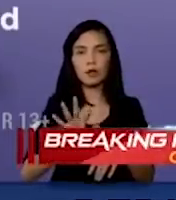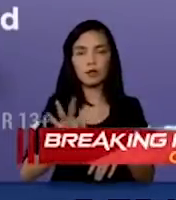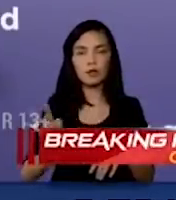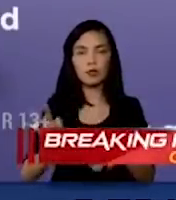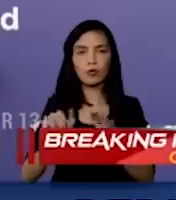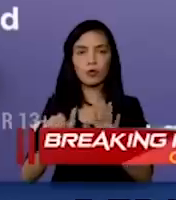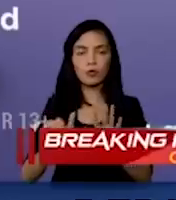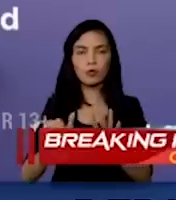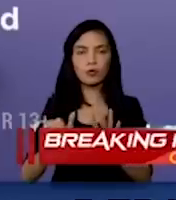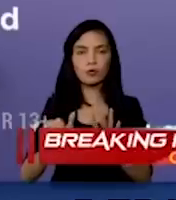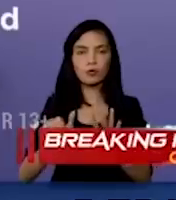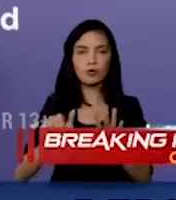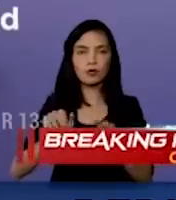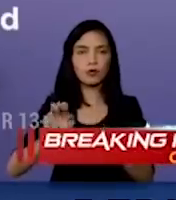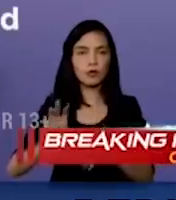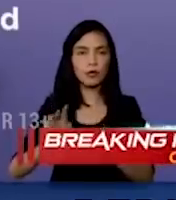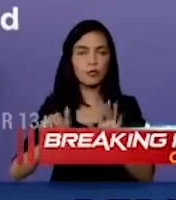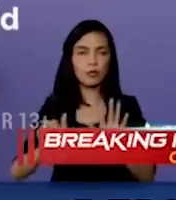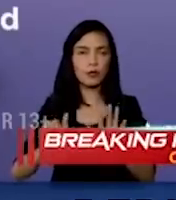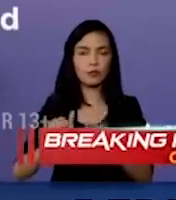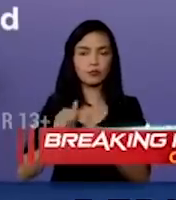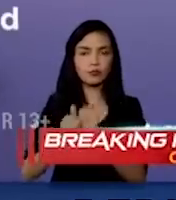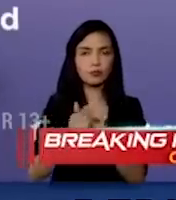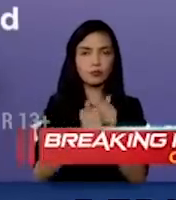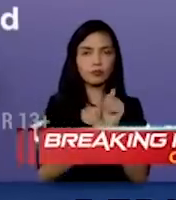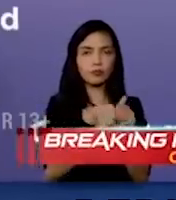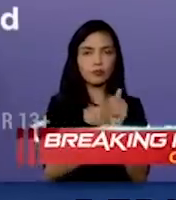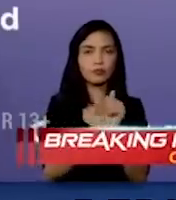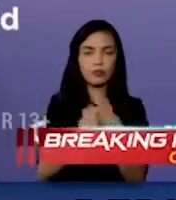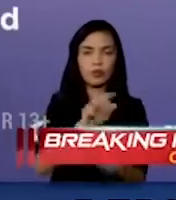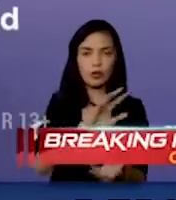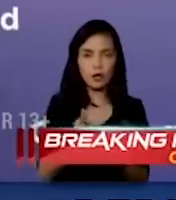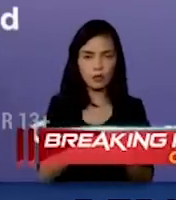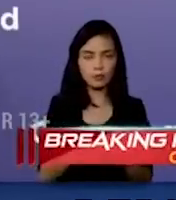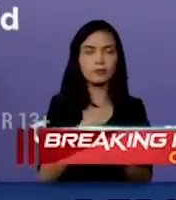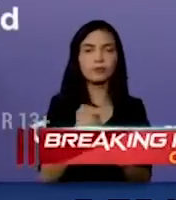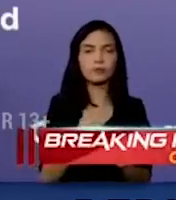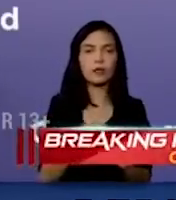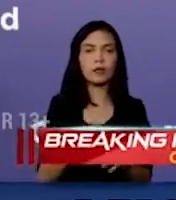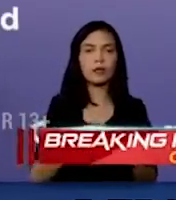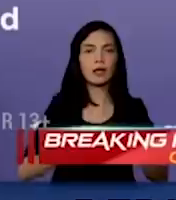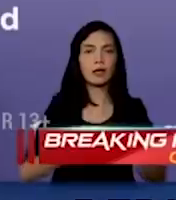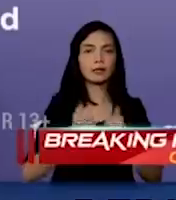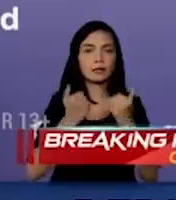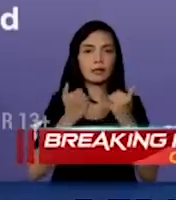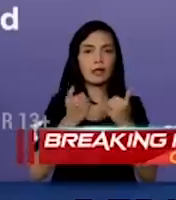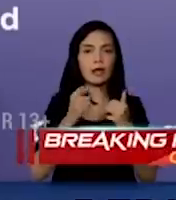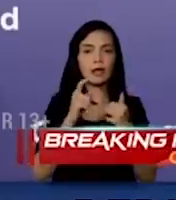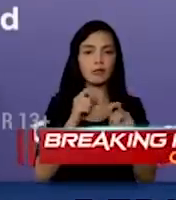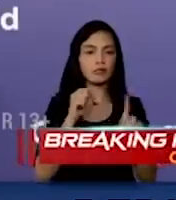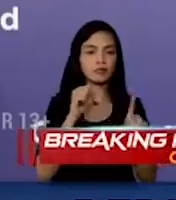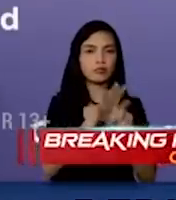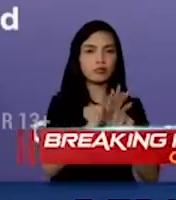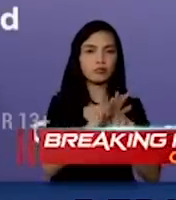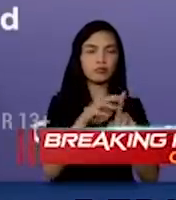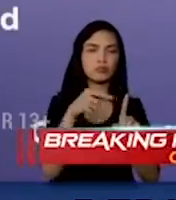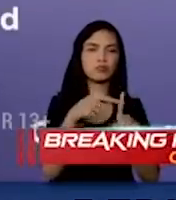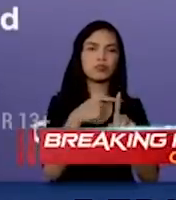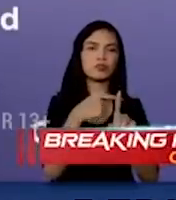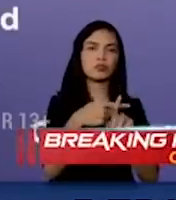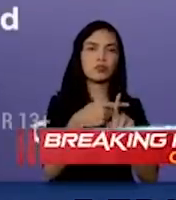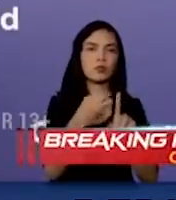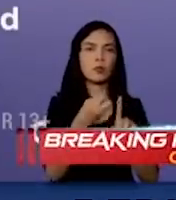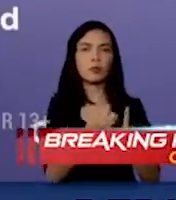825113 6 spesimen dari pemeriksaan ini kita dapatkan kasus konfirmasi positif